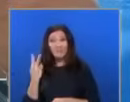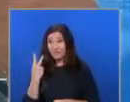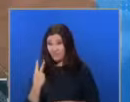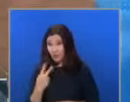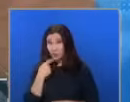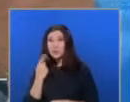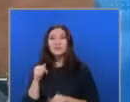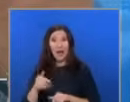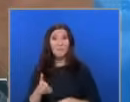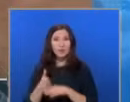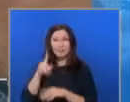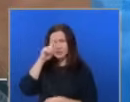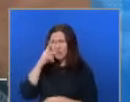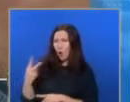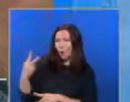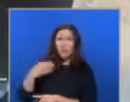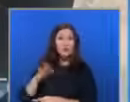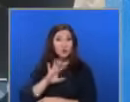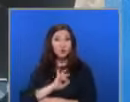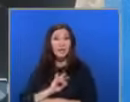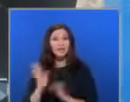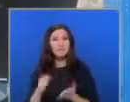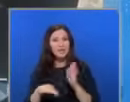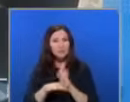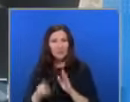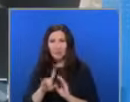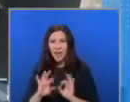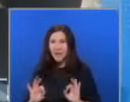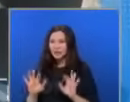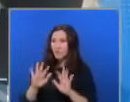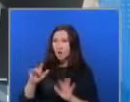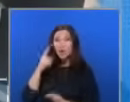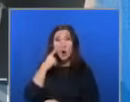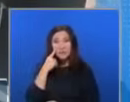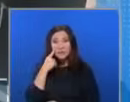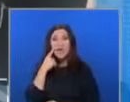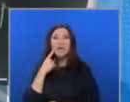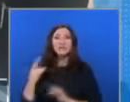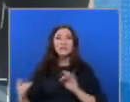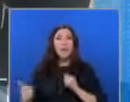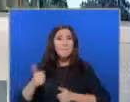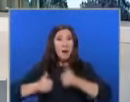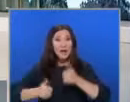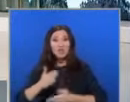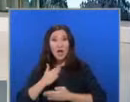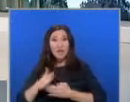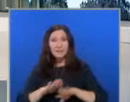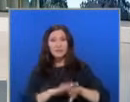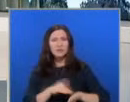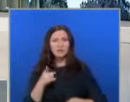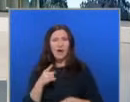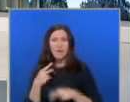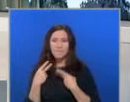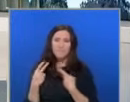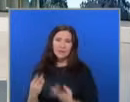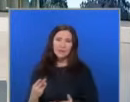подкрепата за нея се е удвоила. Дали ще успее да стане депутат, за сега не е ясно на фона на опитите за бараж на крайната десница. Това е